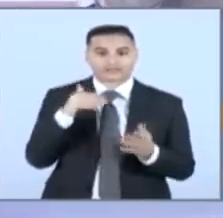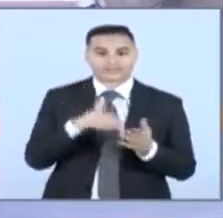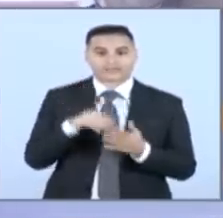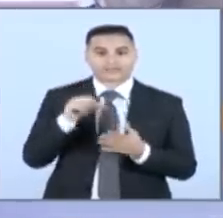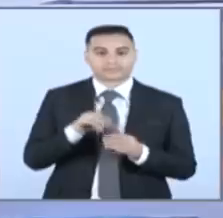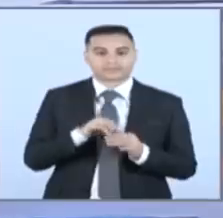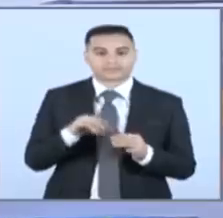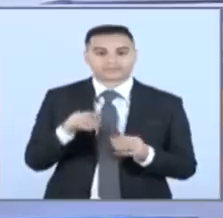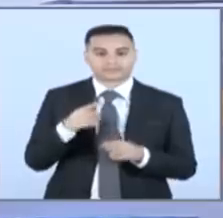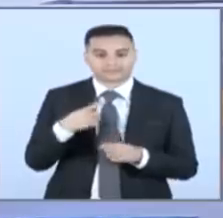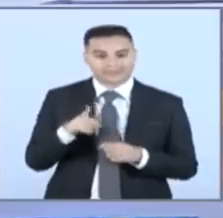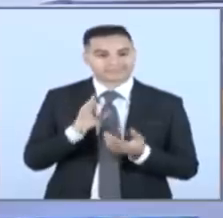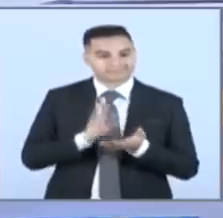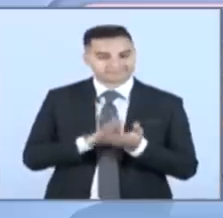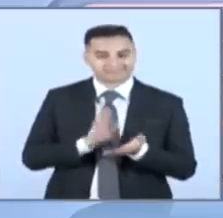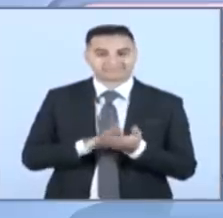ضيع.